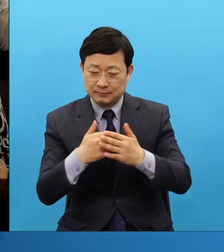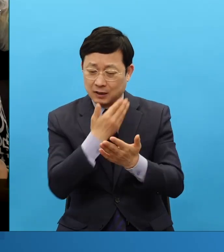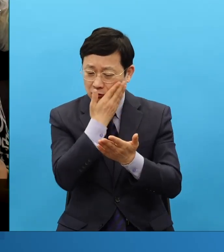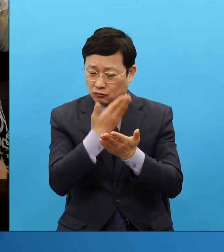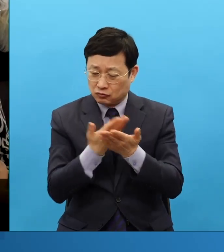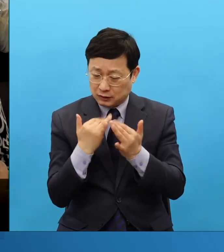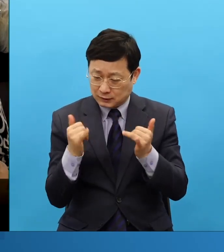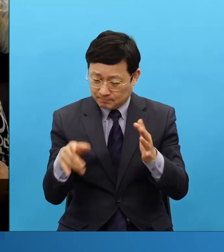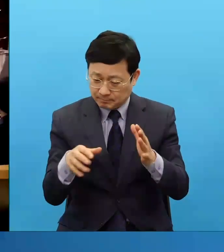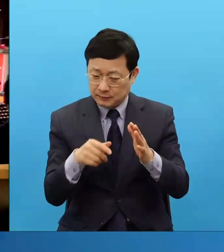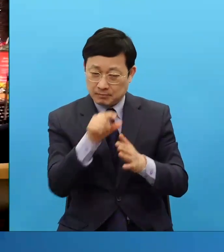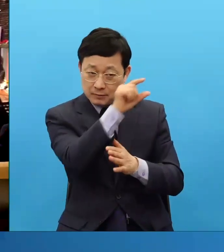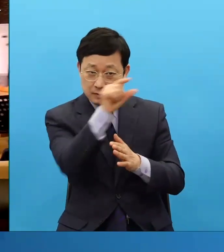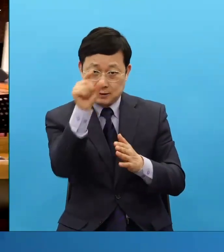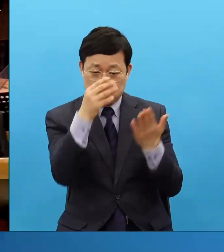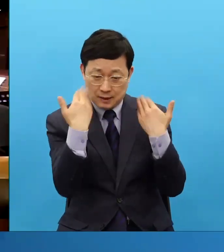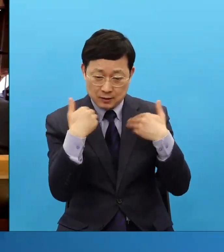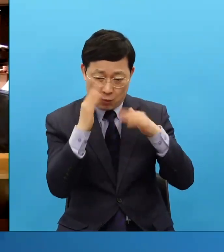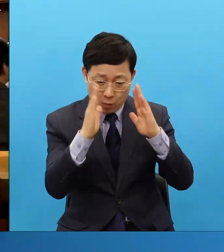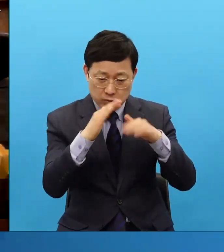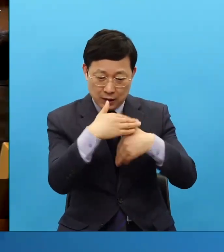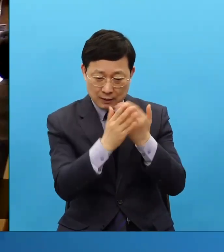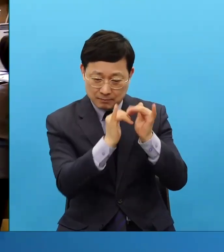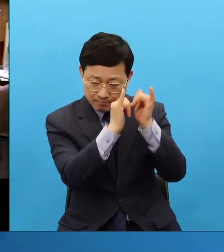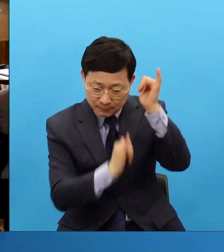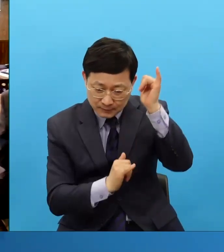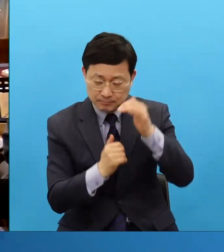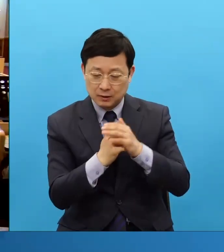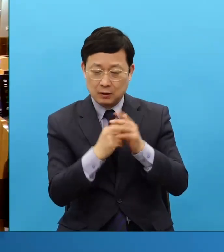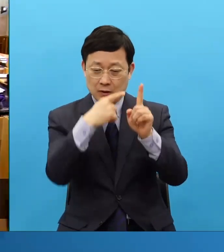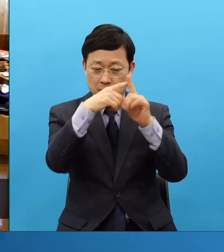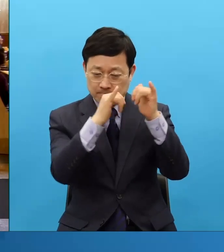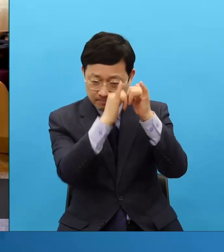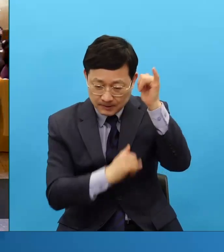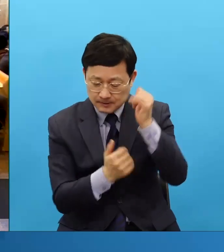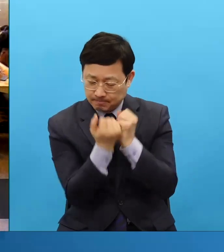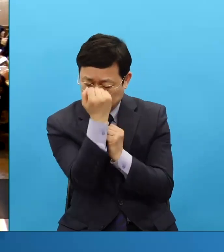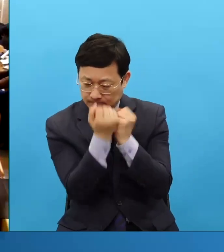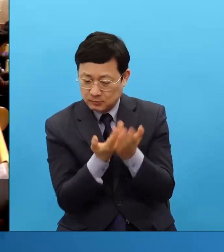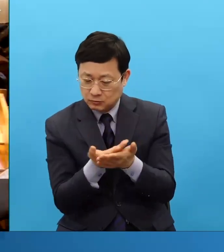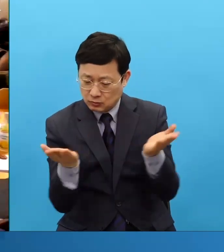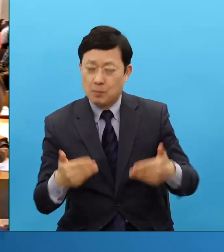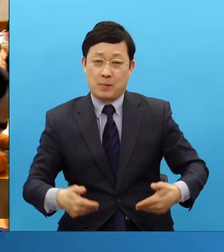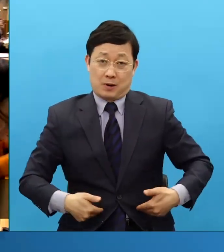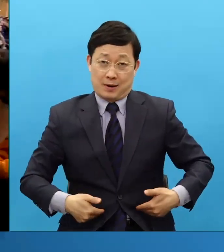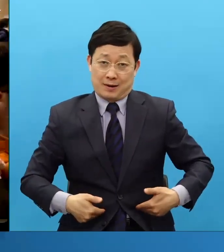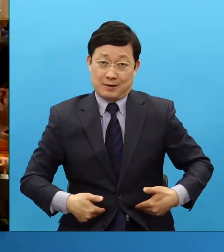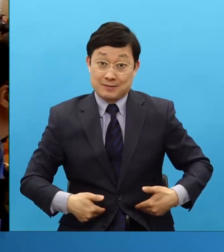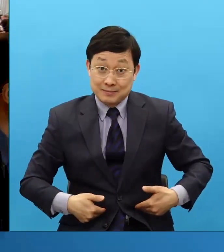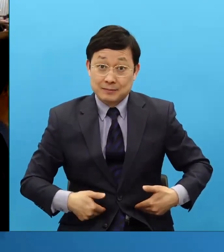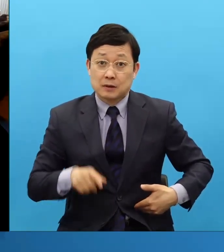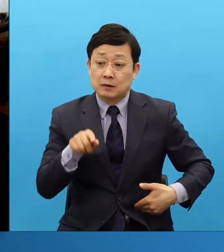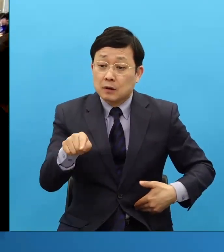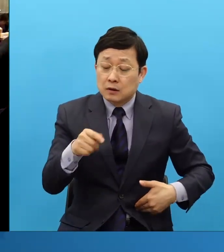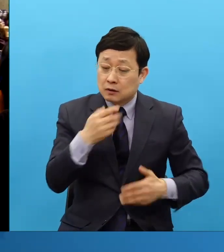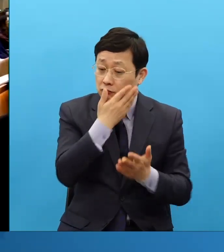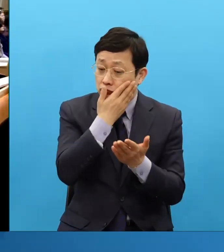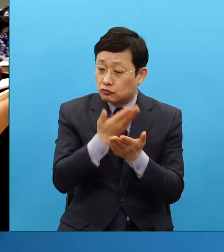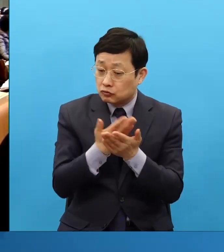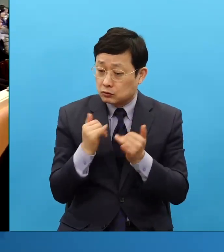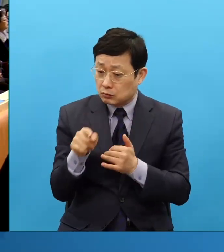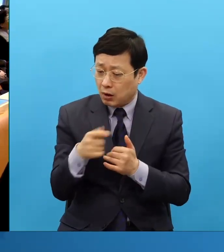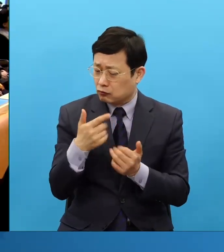거, 그 다음에 교회 정치 부분도 아주 중요한 거, 이런 것들은 이해를 해야 되겠구나 싶어요. 전도 부분이라든지 모든 부분의